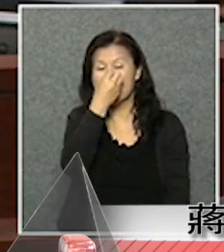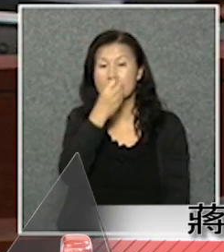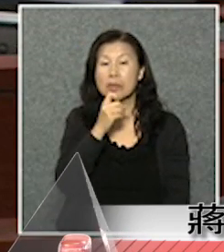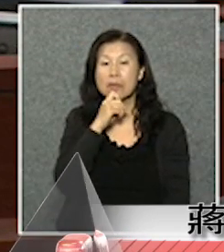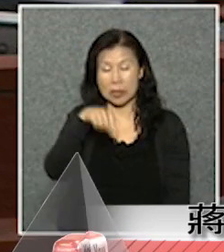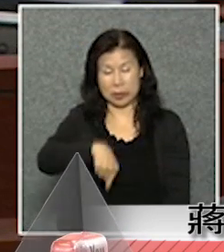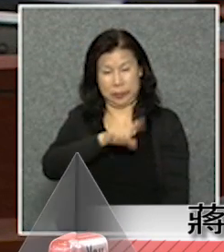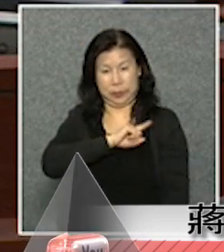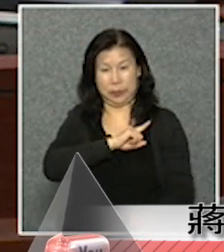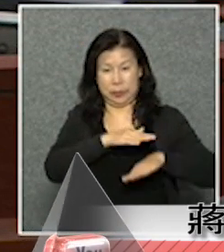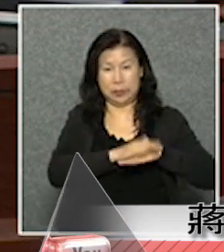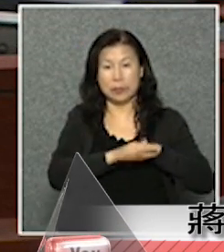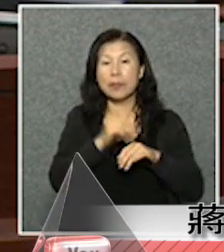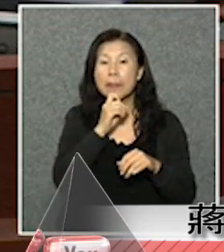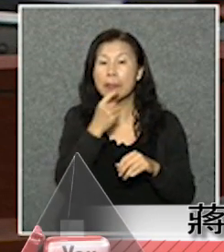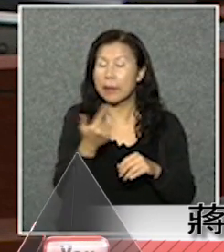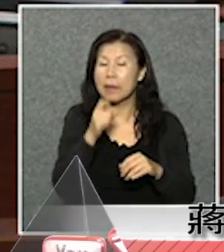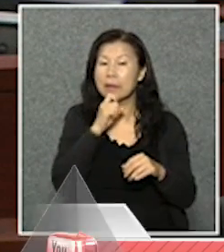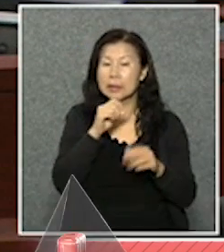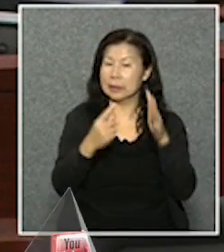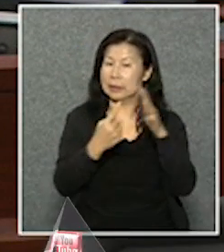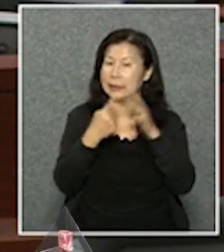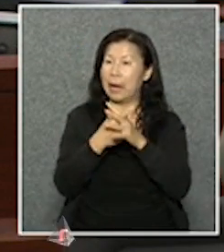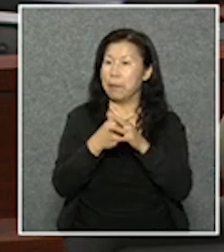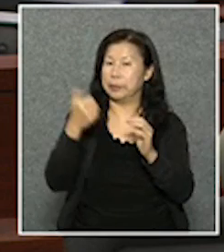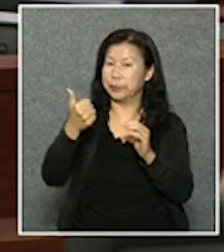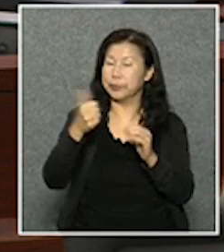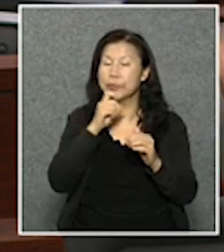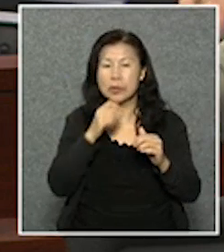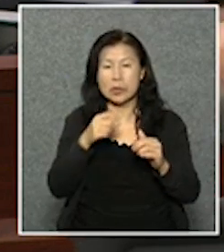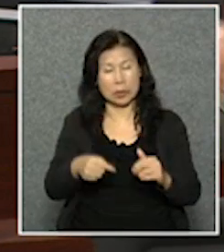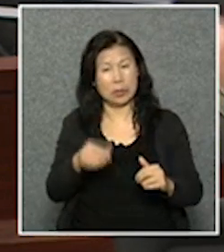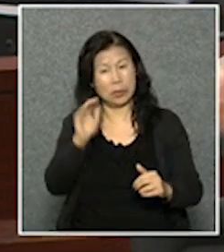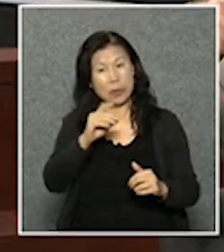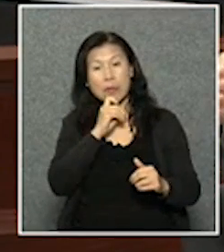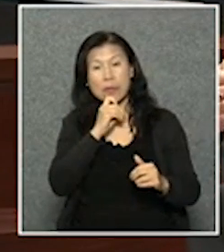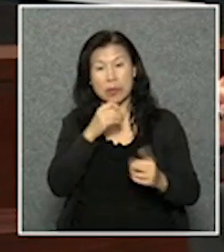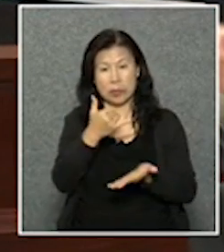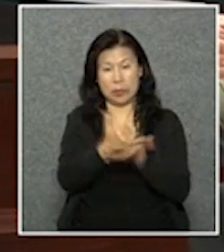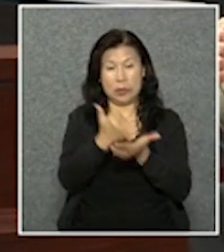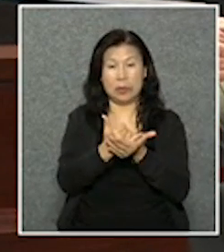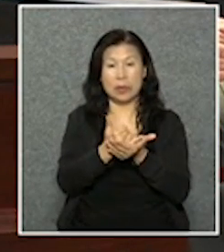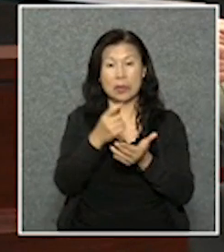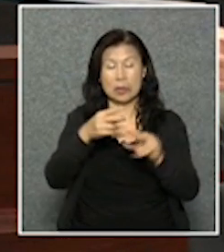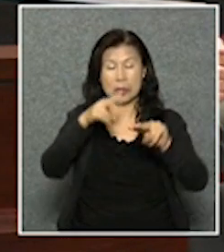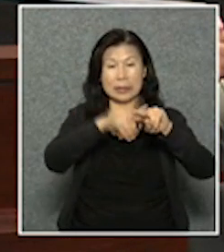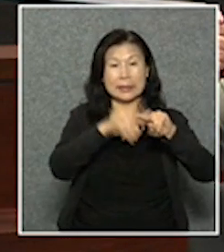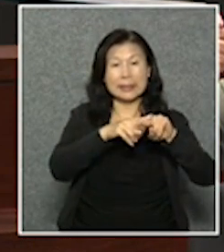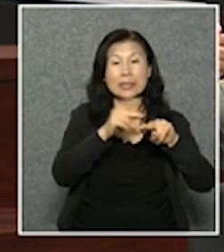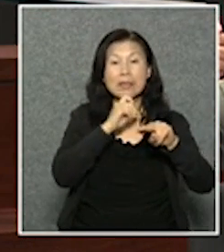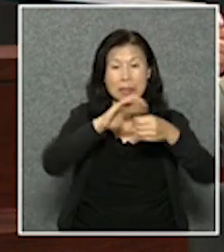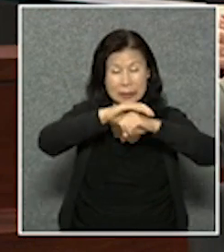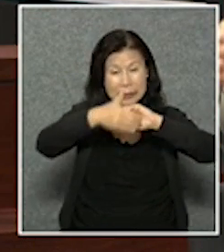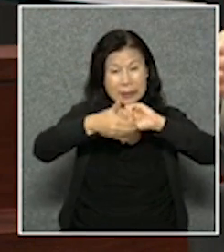港本身即是有它一個獨特的優勢，即它不只位處於現在這個